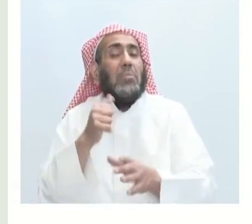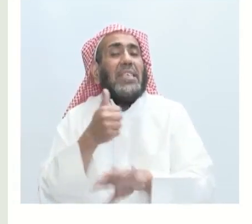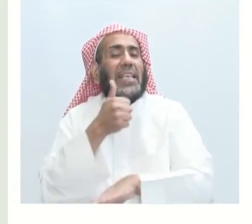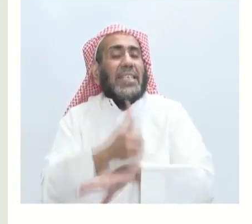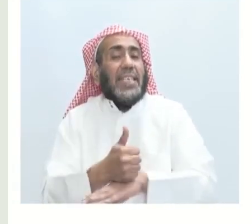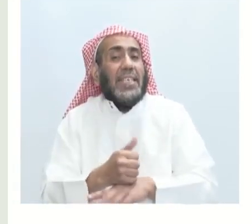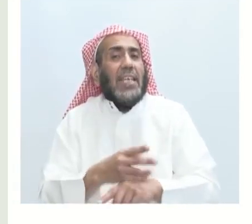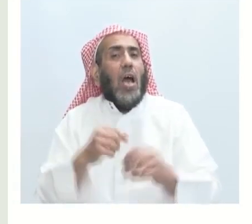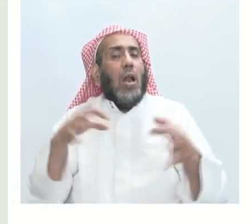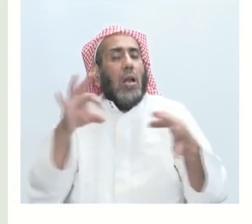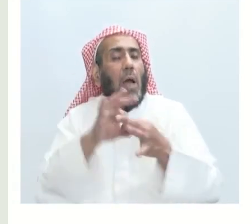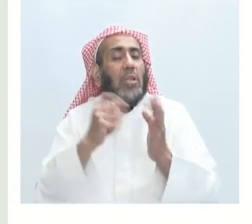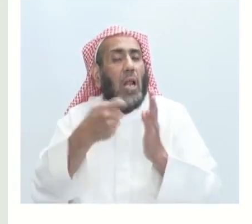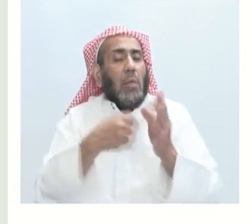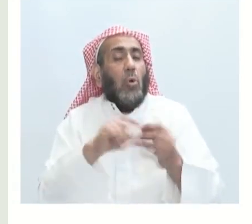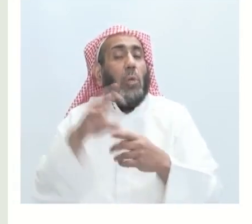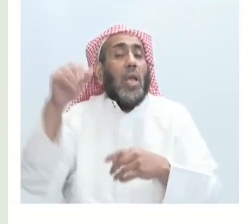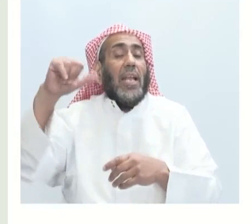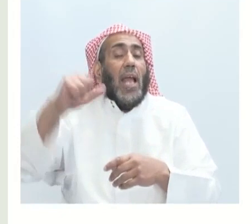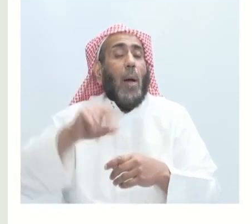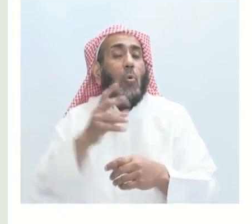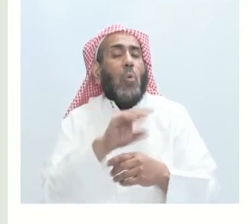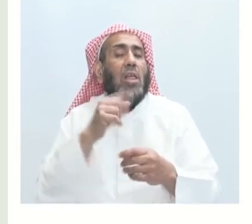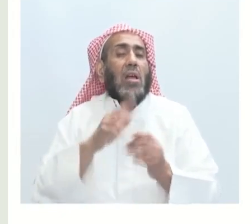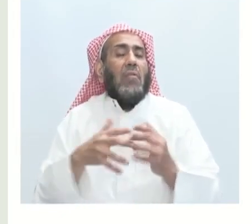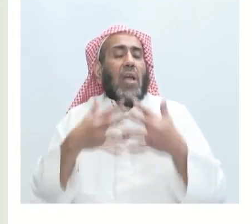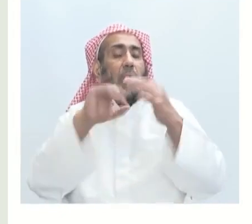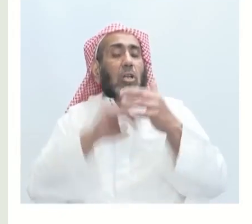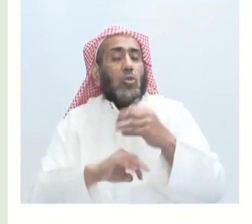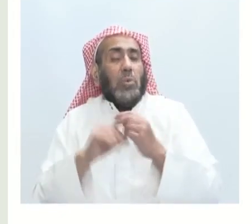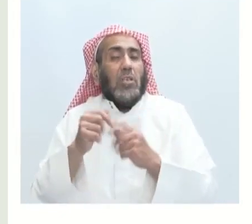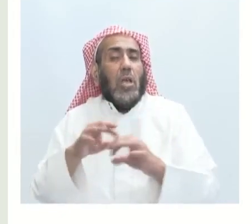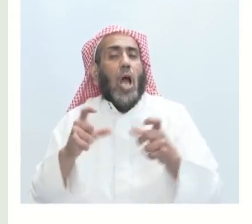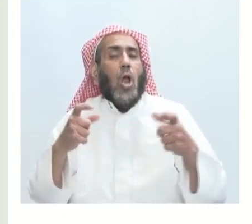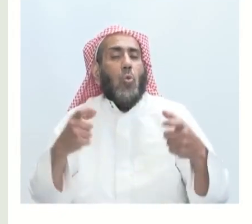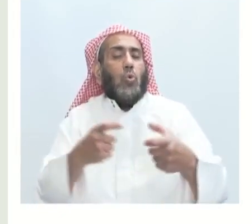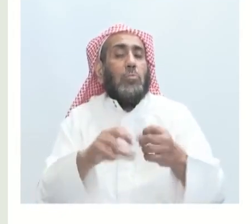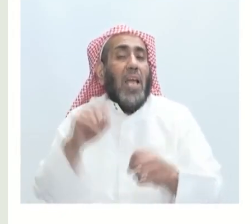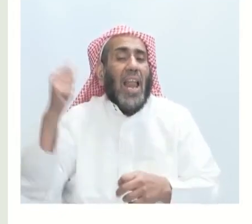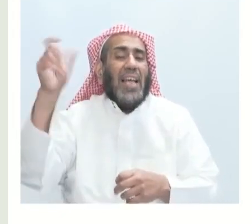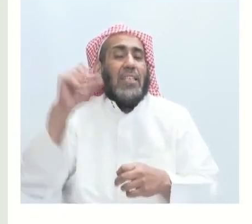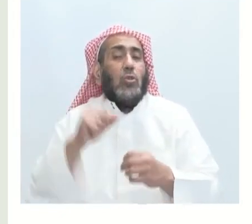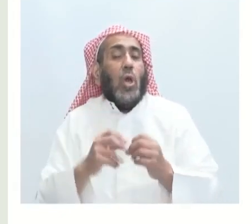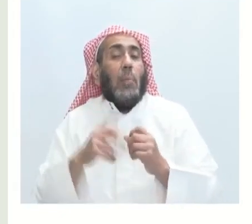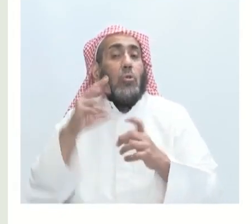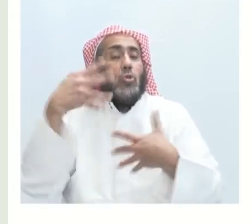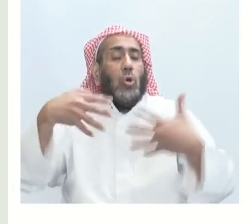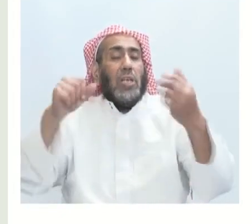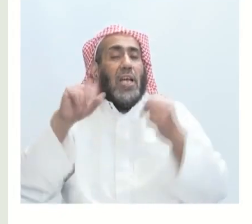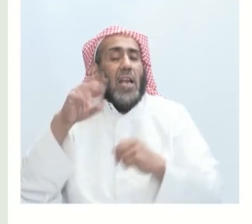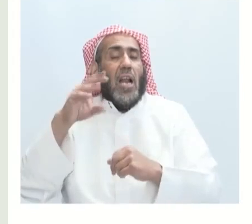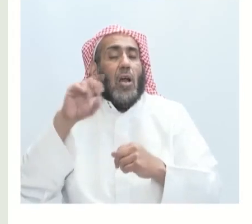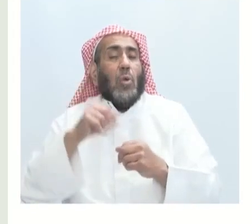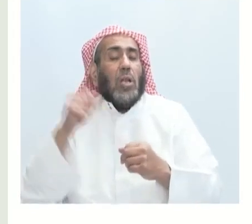الرابطه القلميه ومن ادباء اليا ابو ماضي وفي امريكا الجنوبيه بتاسيس العصبه الاندلسيه من ابرز شعرائها الشاعر